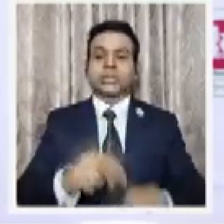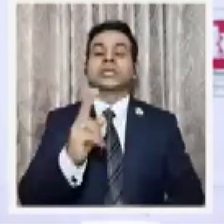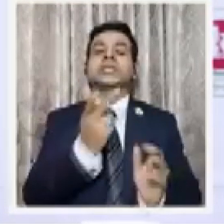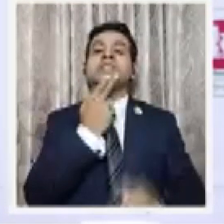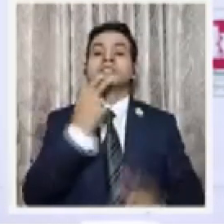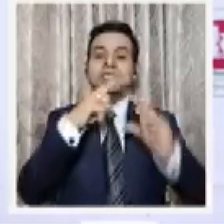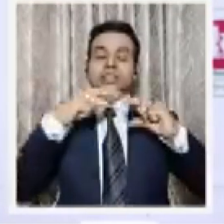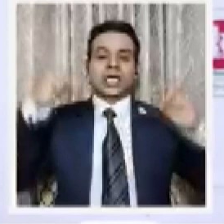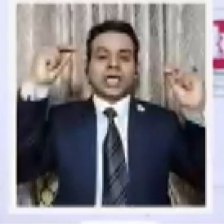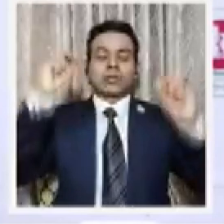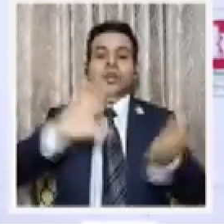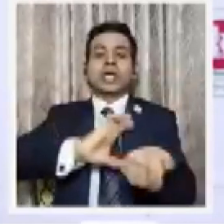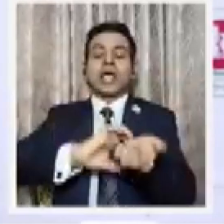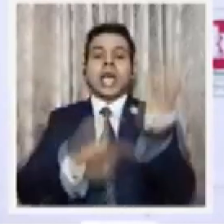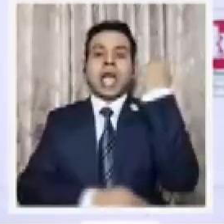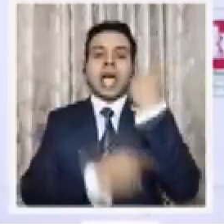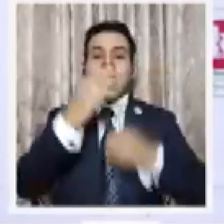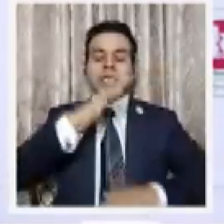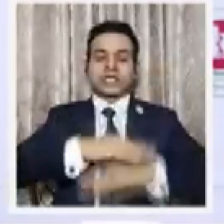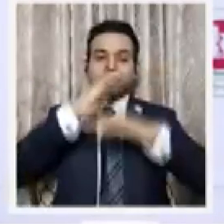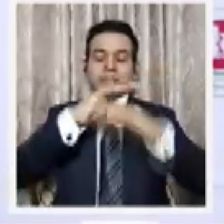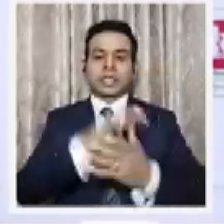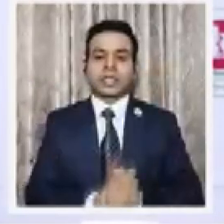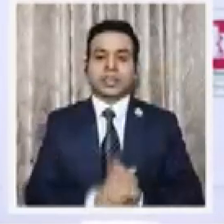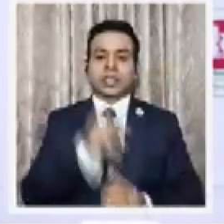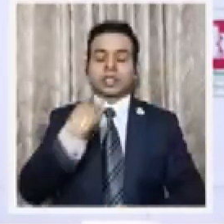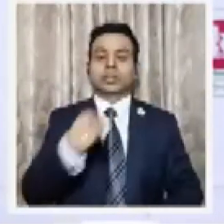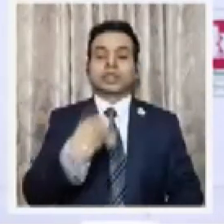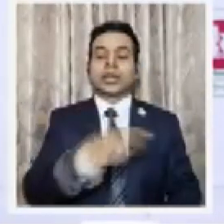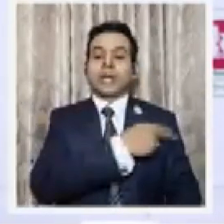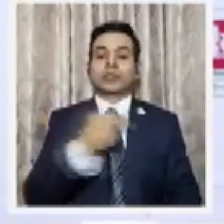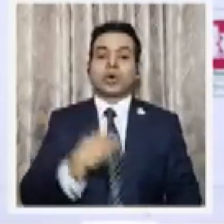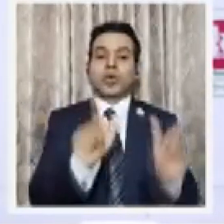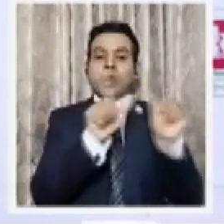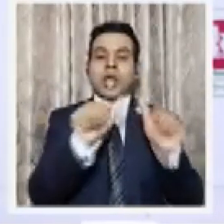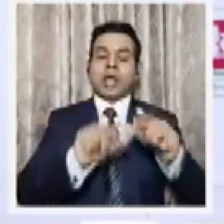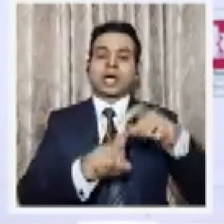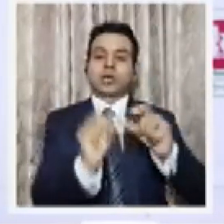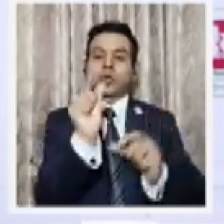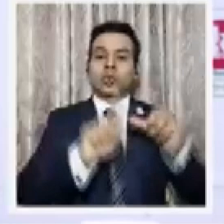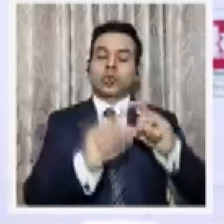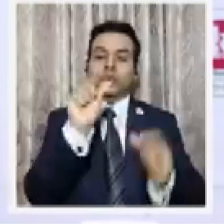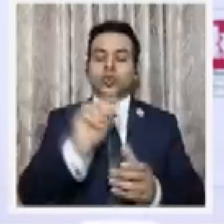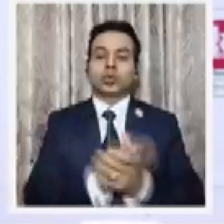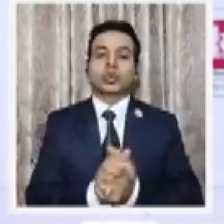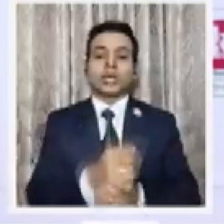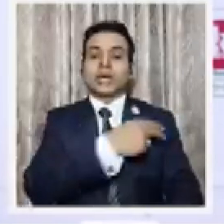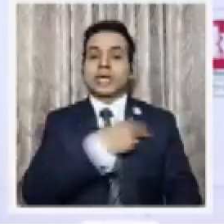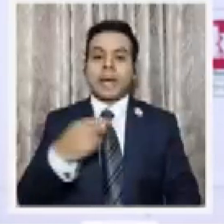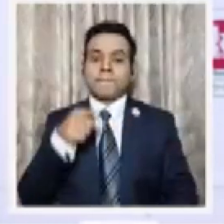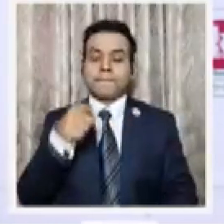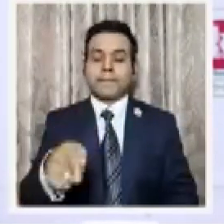আজ আরও একটি নতুন পরীক্ষাগার যুক্ত হয়েছে চাঁদপুর মেডিকেল কলেজের, এবং এখানে উল্লেখ করতে